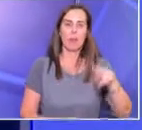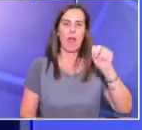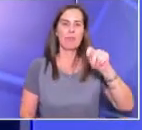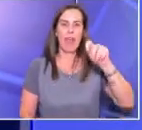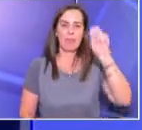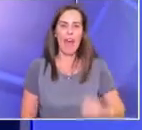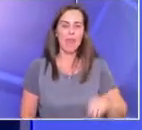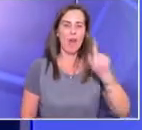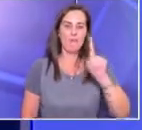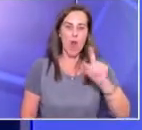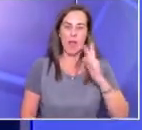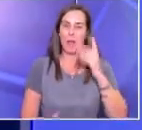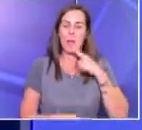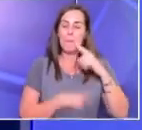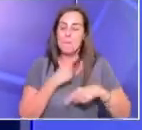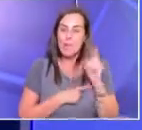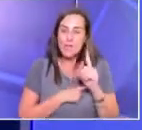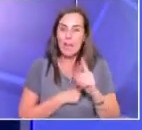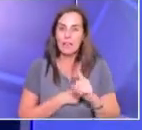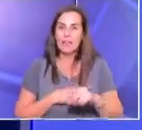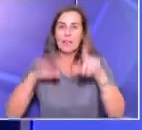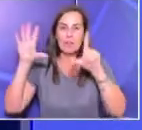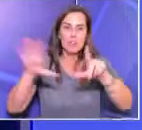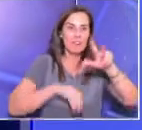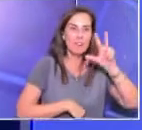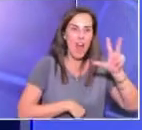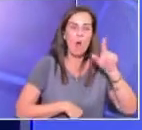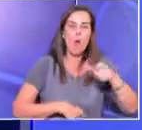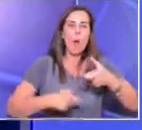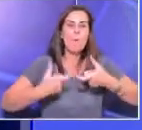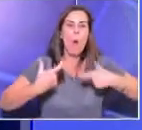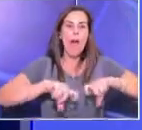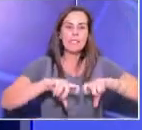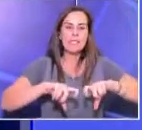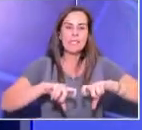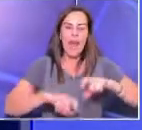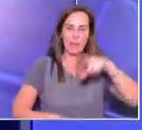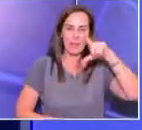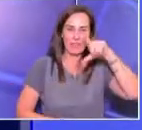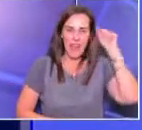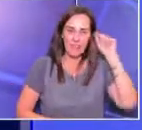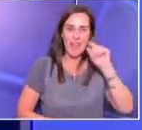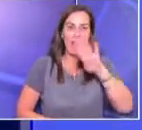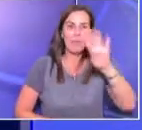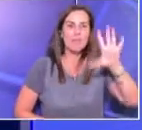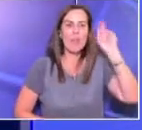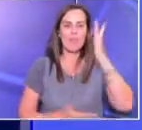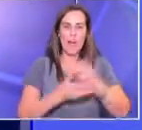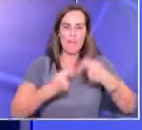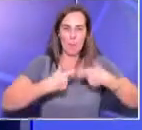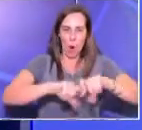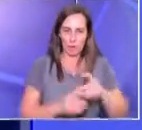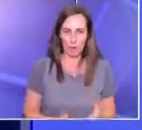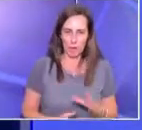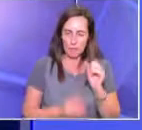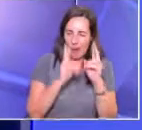וולך, שמכהן משנת 1973 כחבר מועצת עיריית תל אביב. 45 שנים,